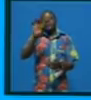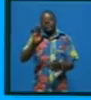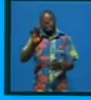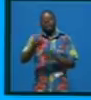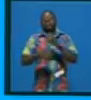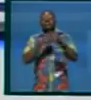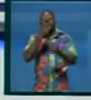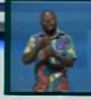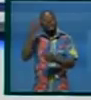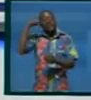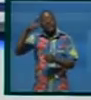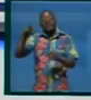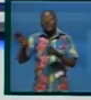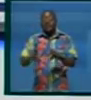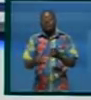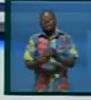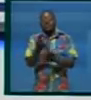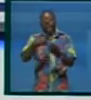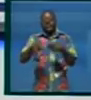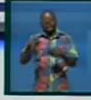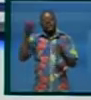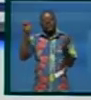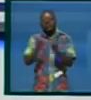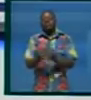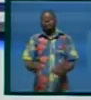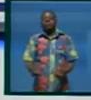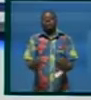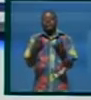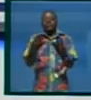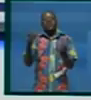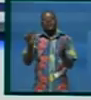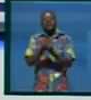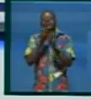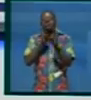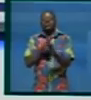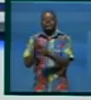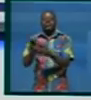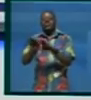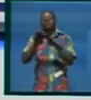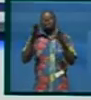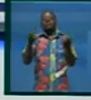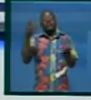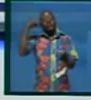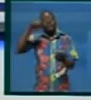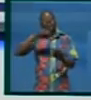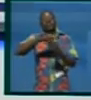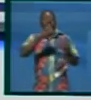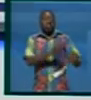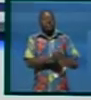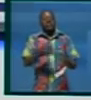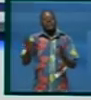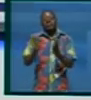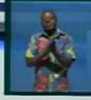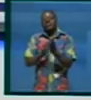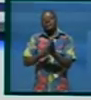l'a fréquenté. Muni d'une grenade fumigène et d'un fusil d'assaut, il a ouvert le feu aux abords de l'établissement, puis s'est introduit dans les locaux